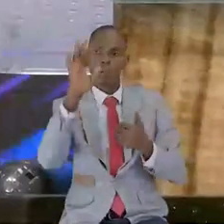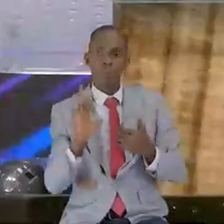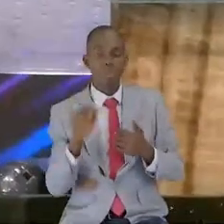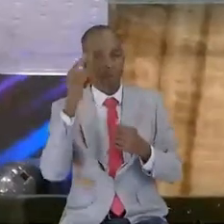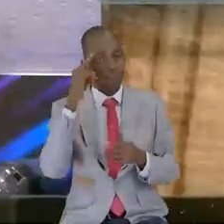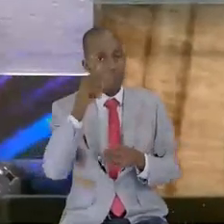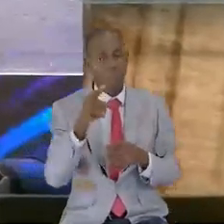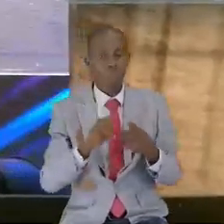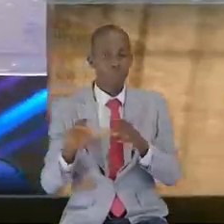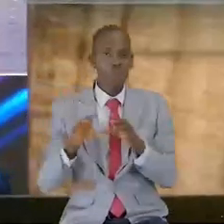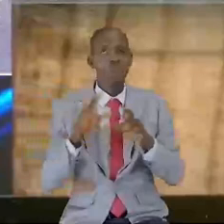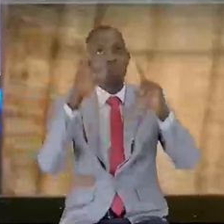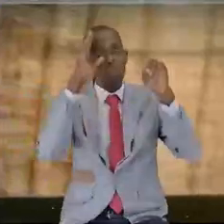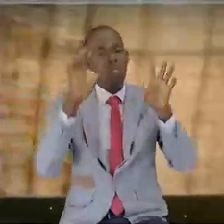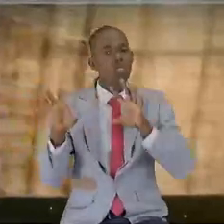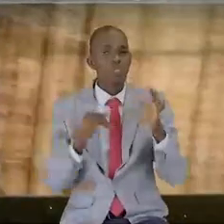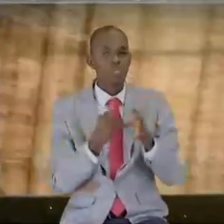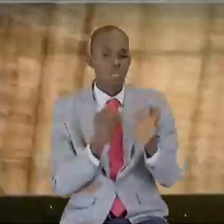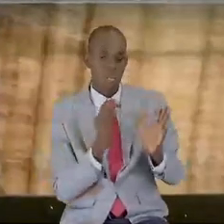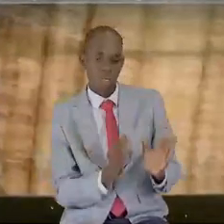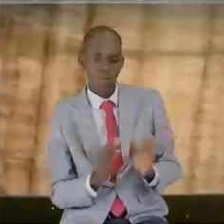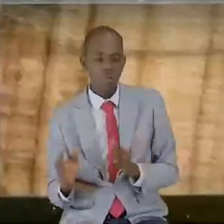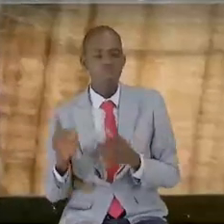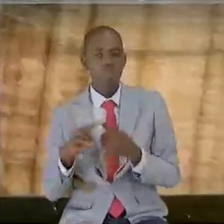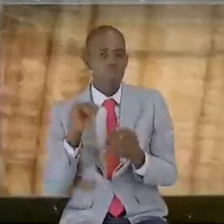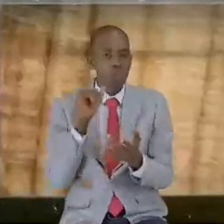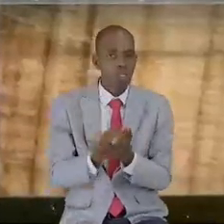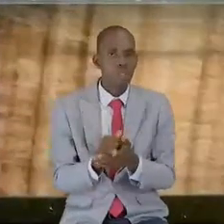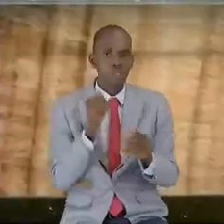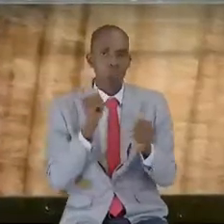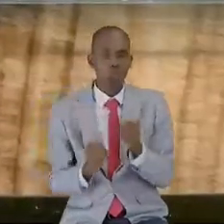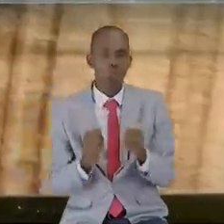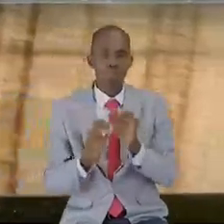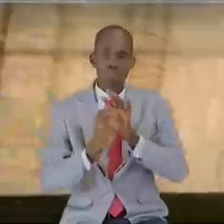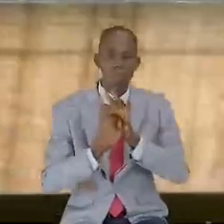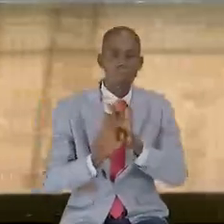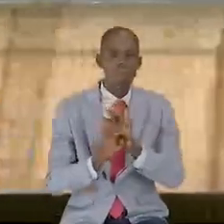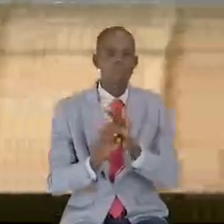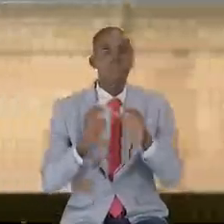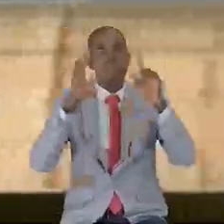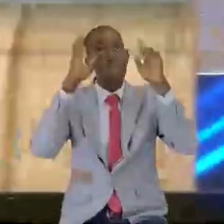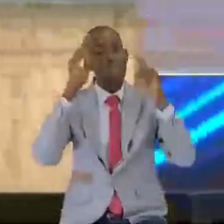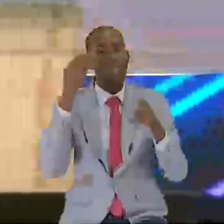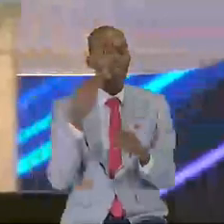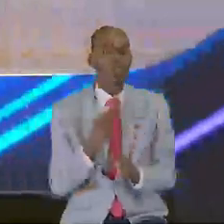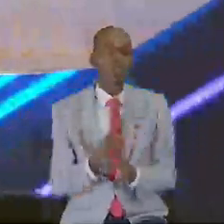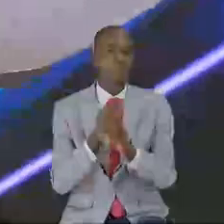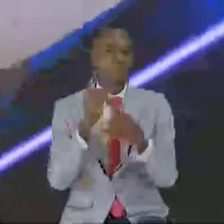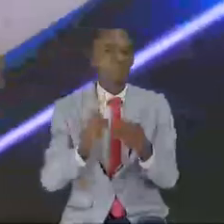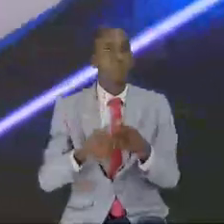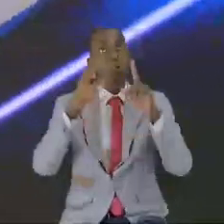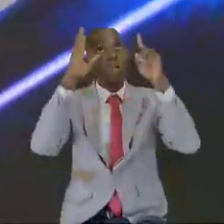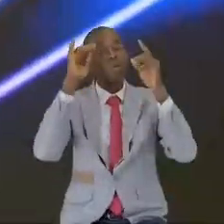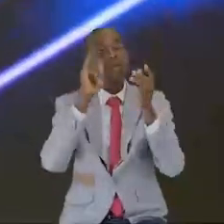qu'il fasse, il a tout fait selon cette manière et ce mode et ce modèle. Il a été fidèle à celui qu'il a